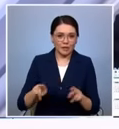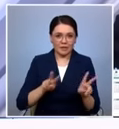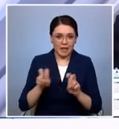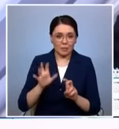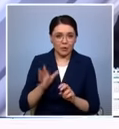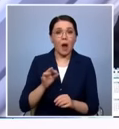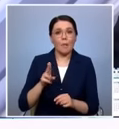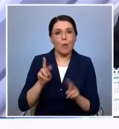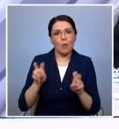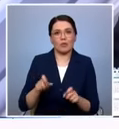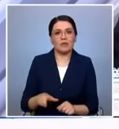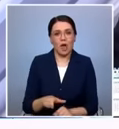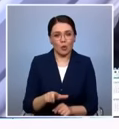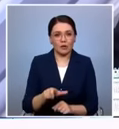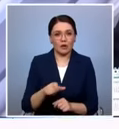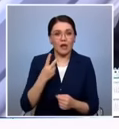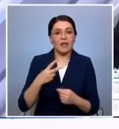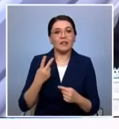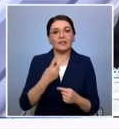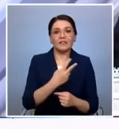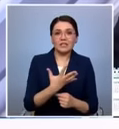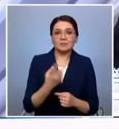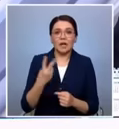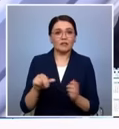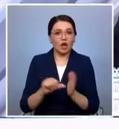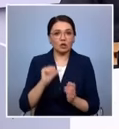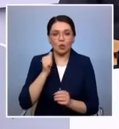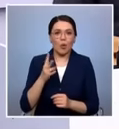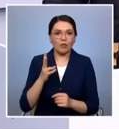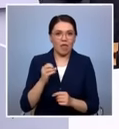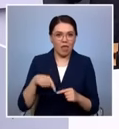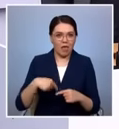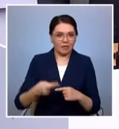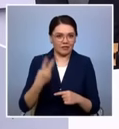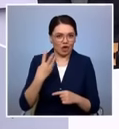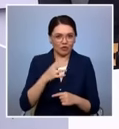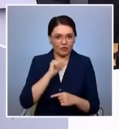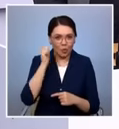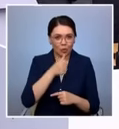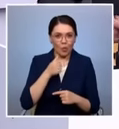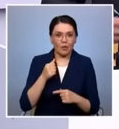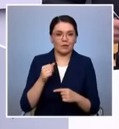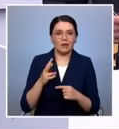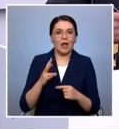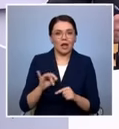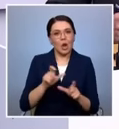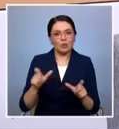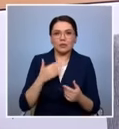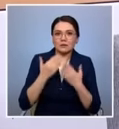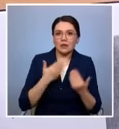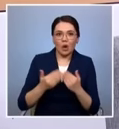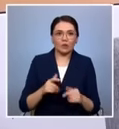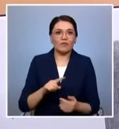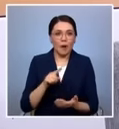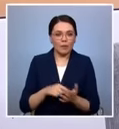бюджета. Кстати говоря, по моим подсчетам, за время следствия Хабиров выплатил этим обоим героям около 12 миллионов рублей